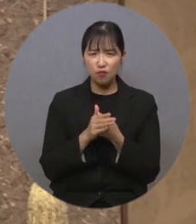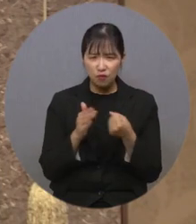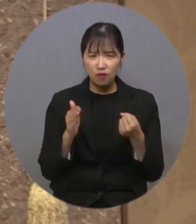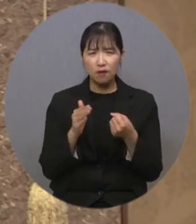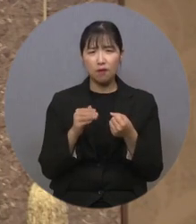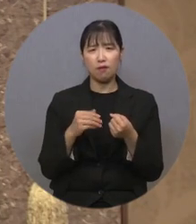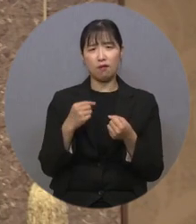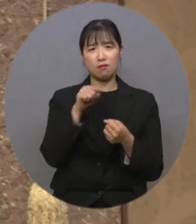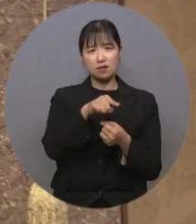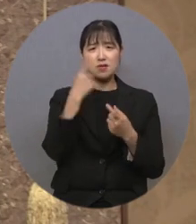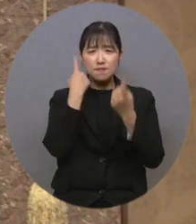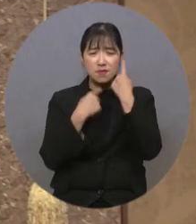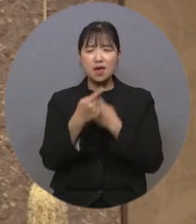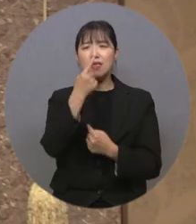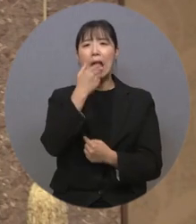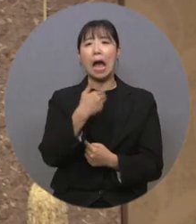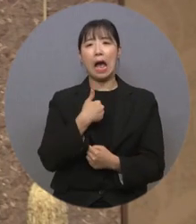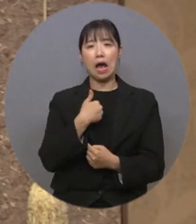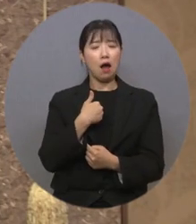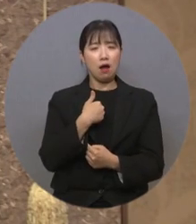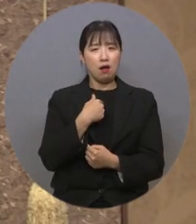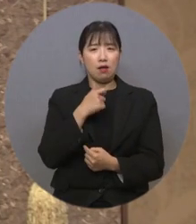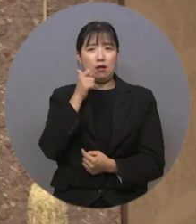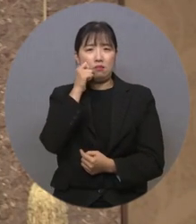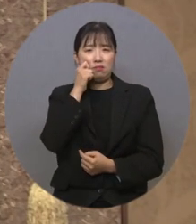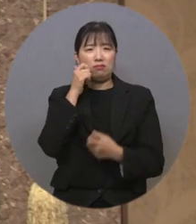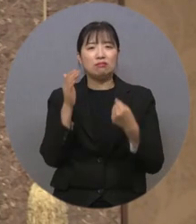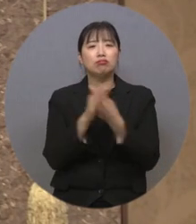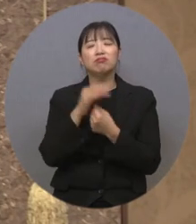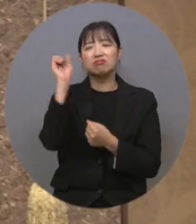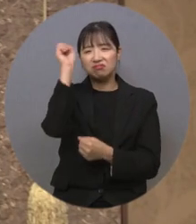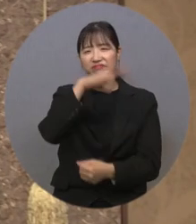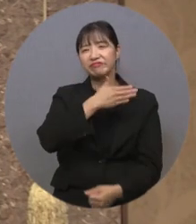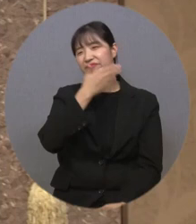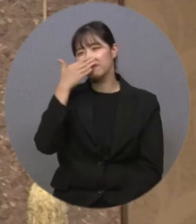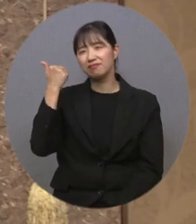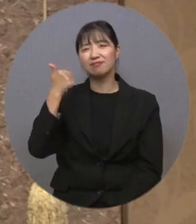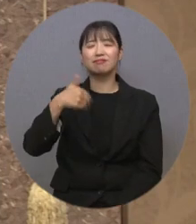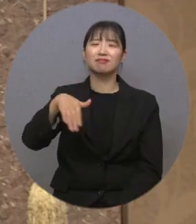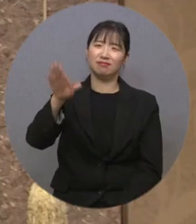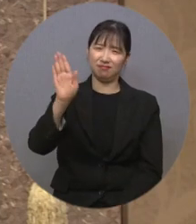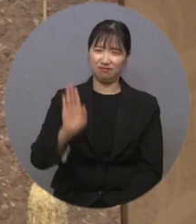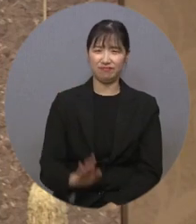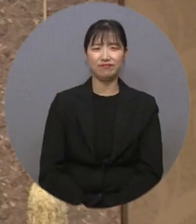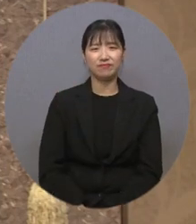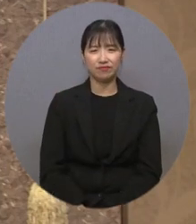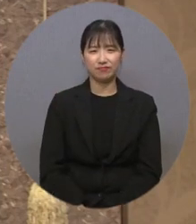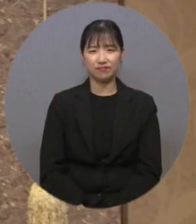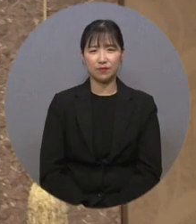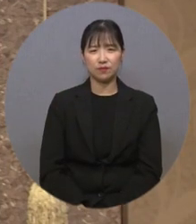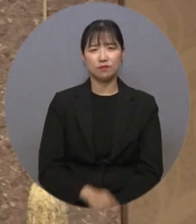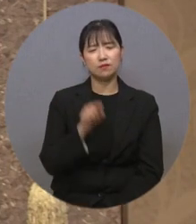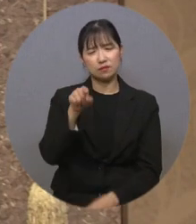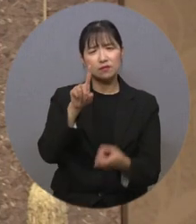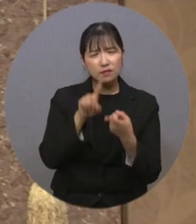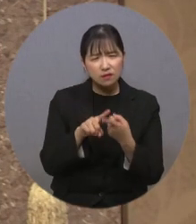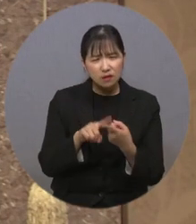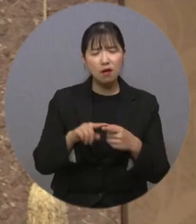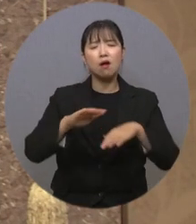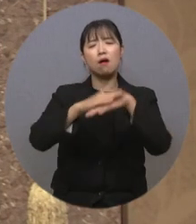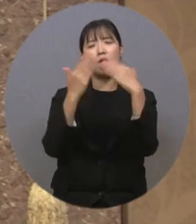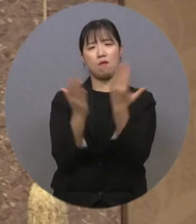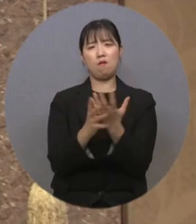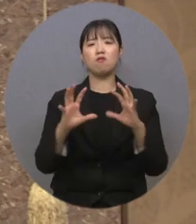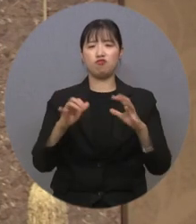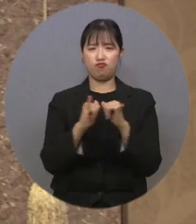그 피해가 저 자신에게로 돌아올 수 있기 때문에 그냥 지나쳐버리는 거죠. 여기에 대한 것은 온